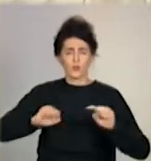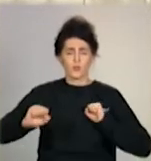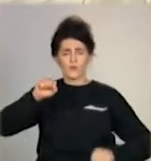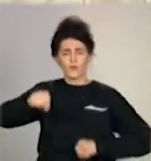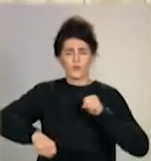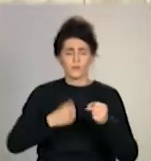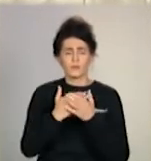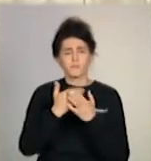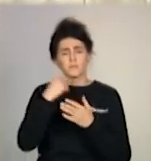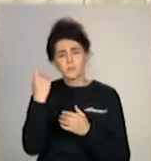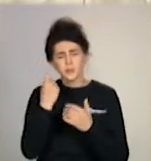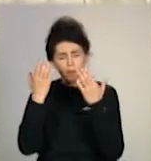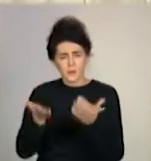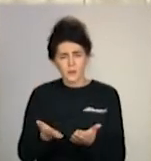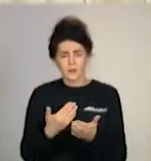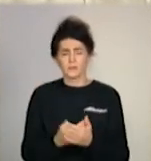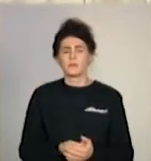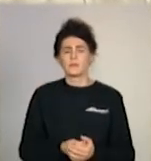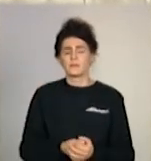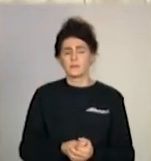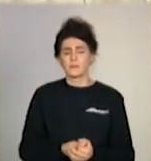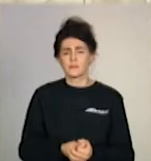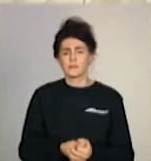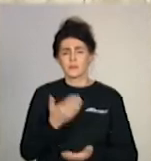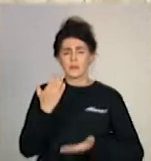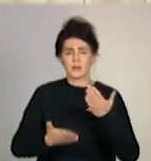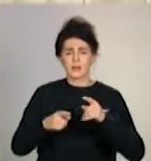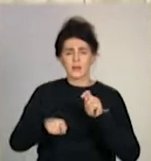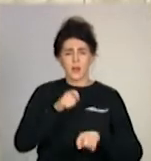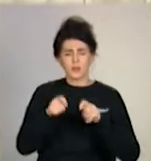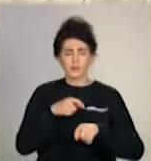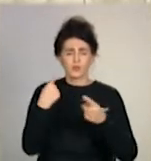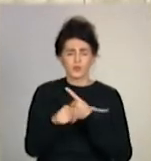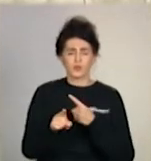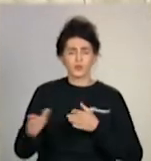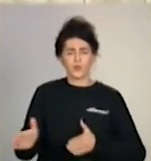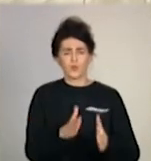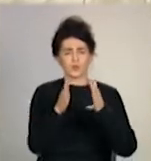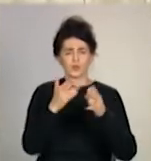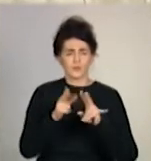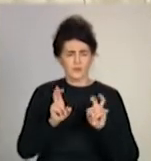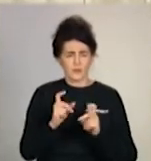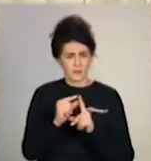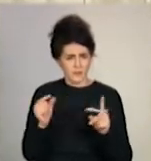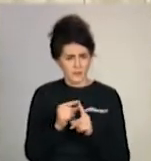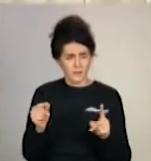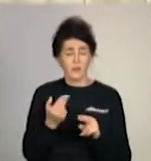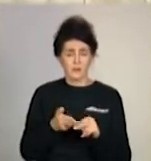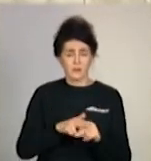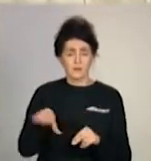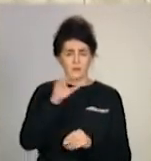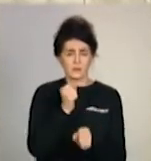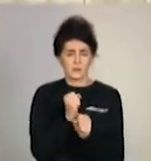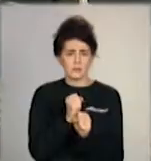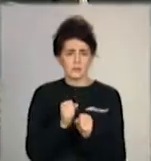стані алкогольного сп'яніння та порушення інших правил дорожнього руху, які створили